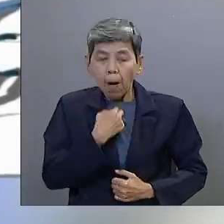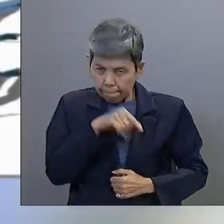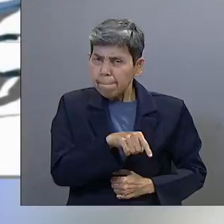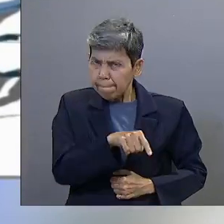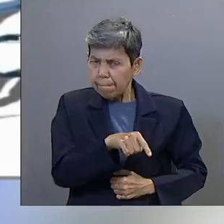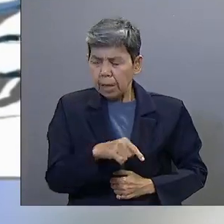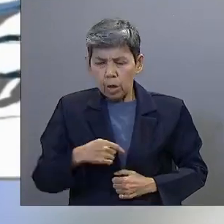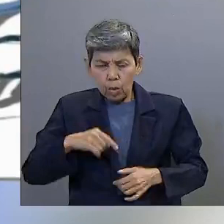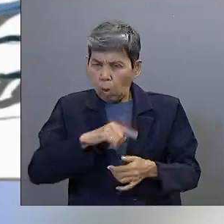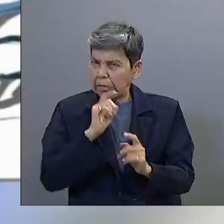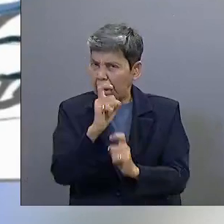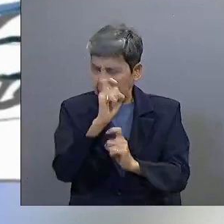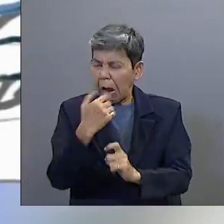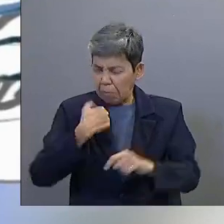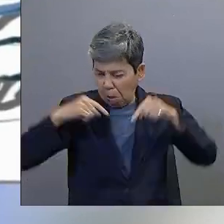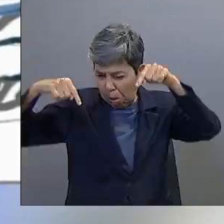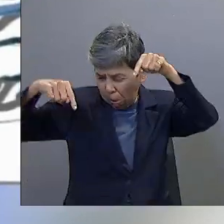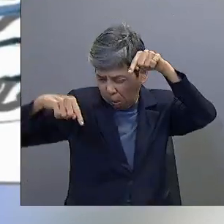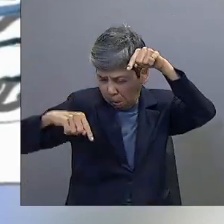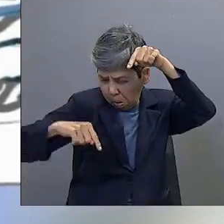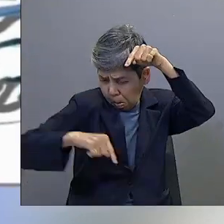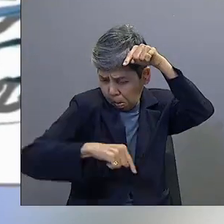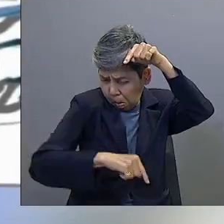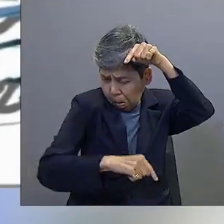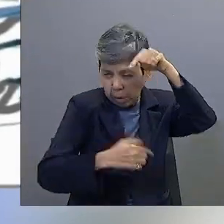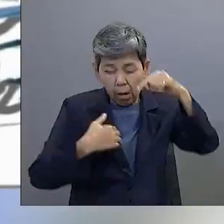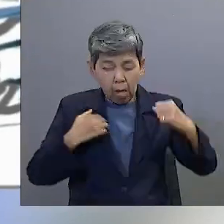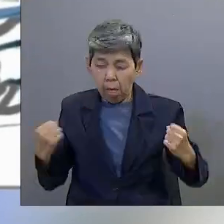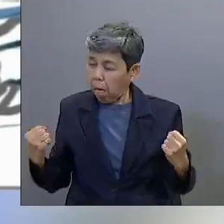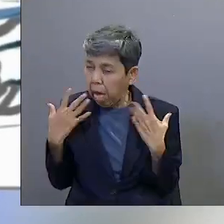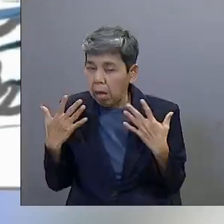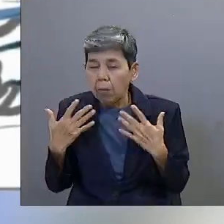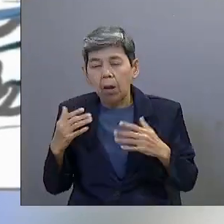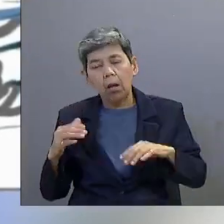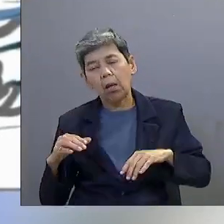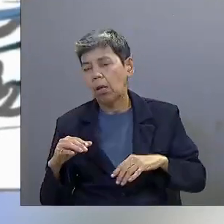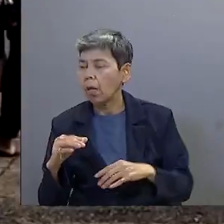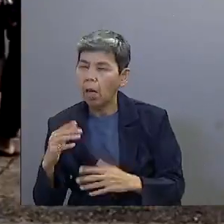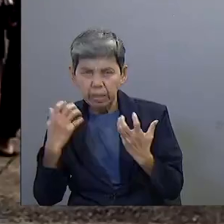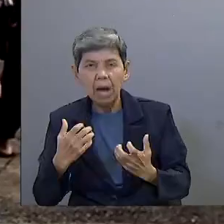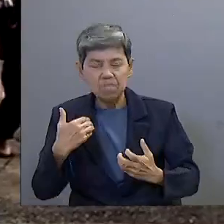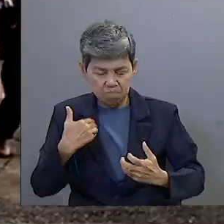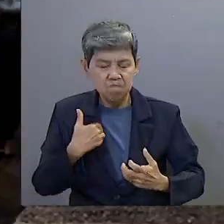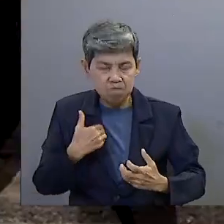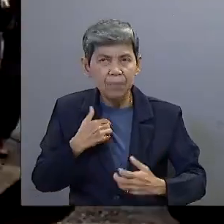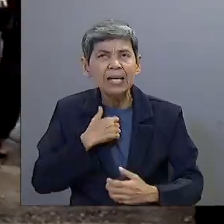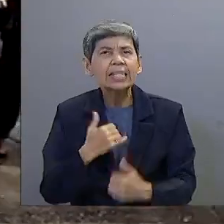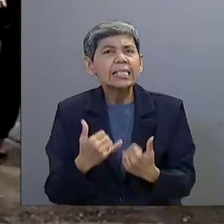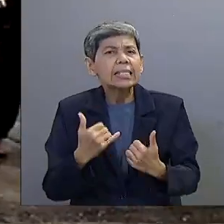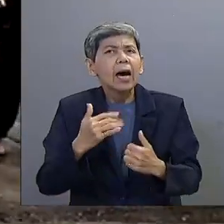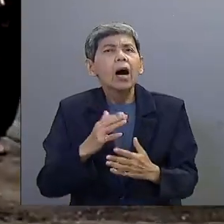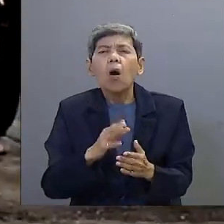ว่าสภาพแวดล้อมอันตรายมากถ้าเกิดว่าร่างกายไม่แข็งแรงอาจจะมีผลกระทบขั้นรุนแรงนะคะส่วน